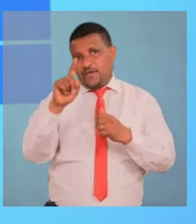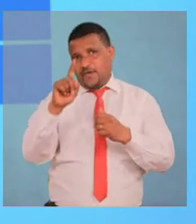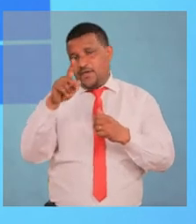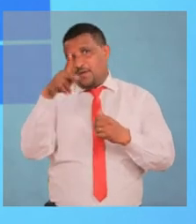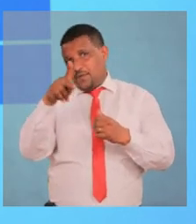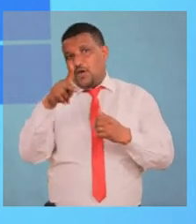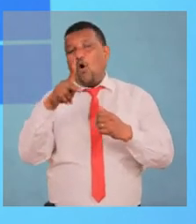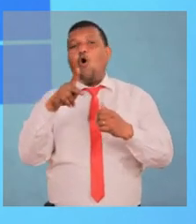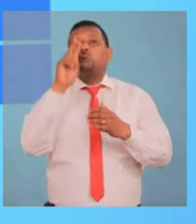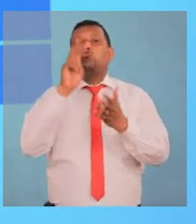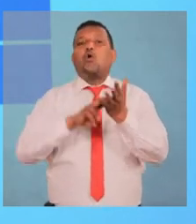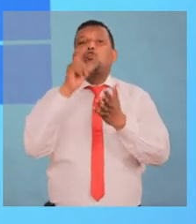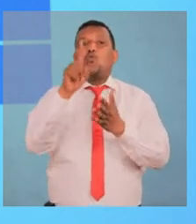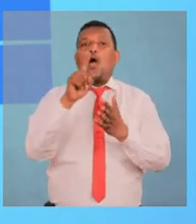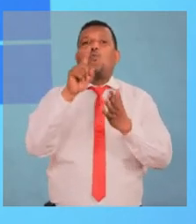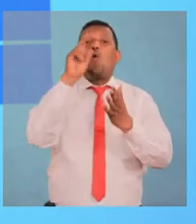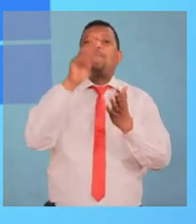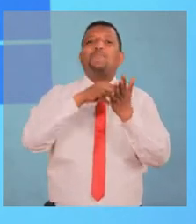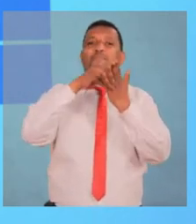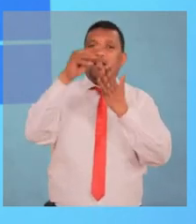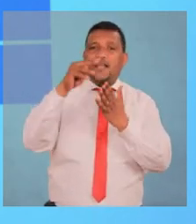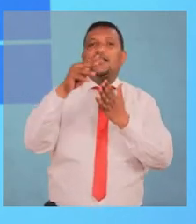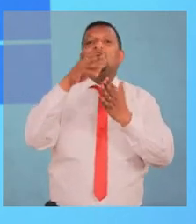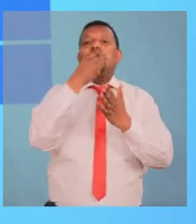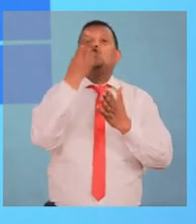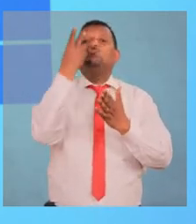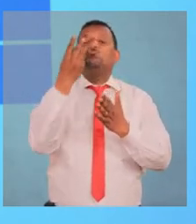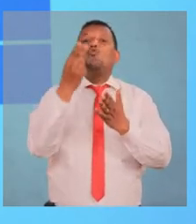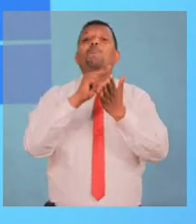100 बिलीयन एंड